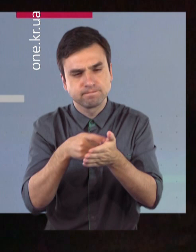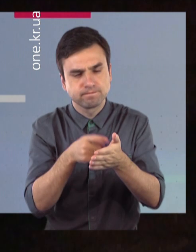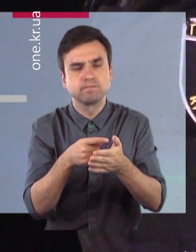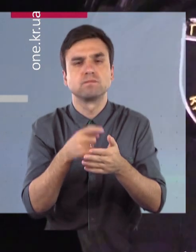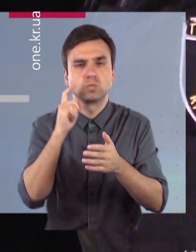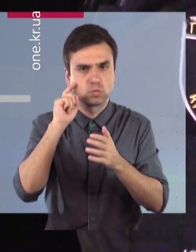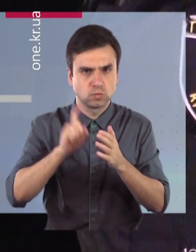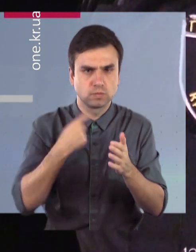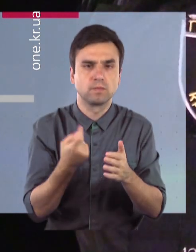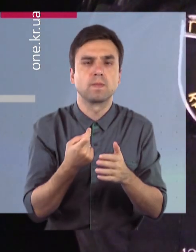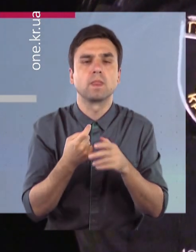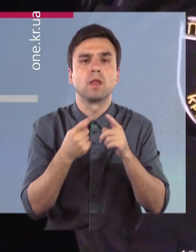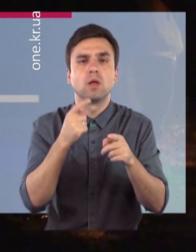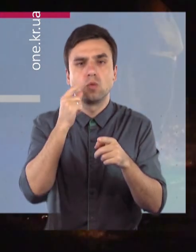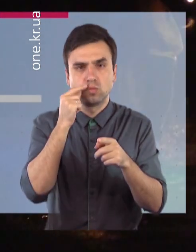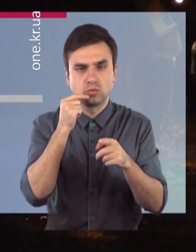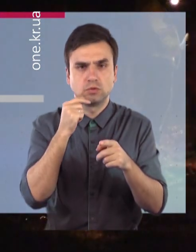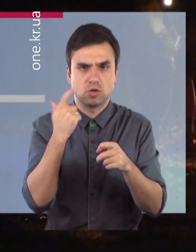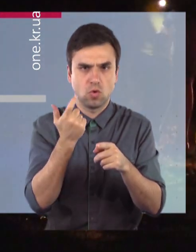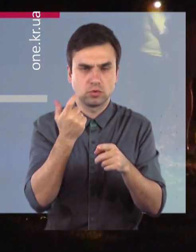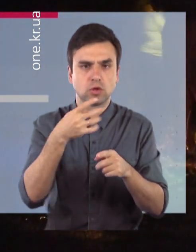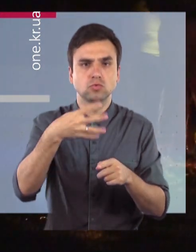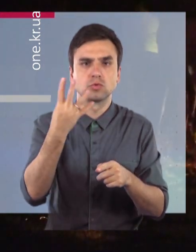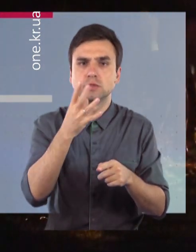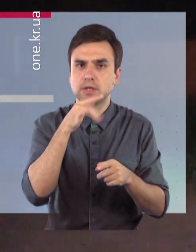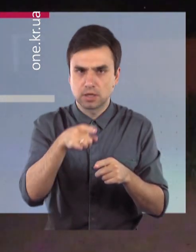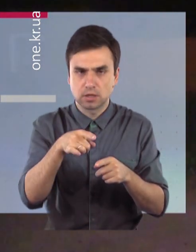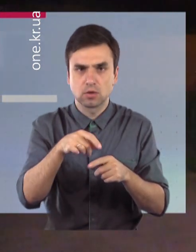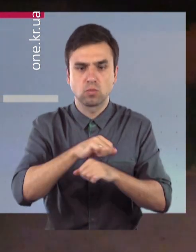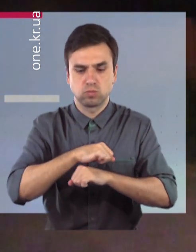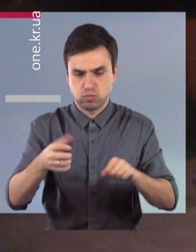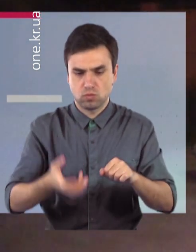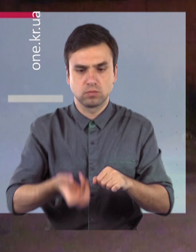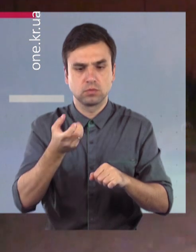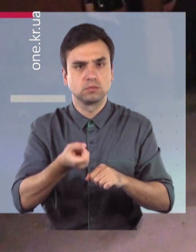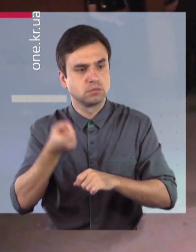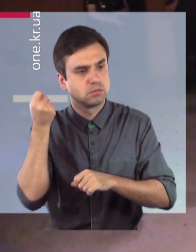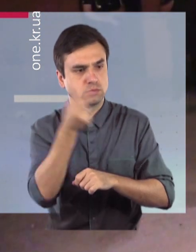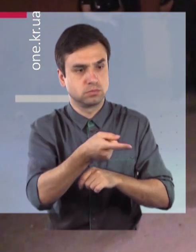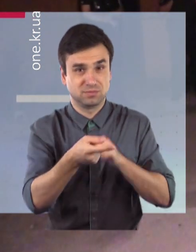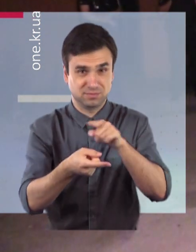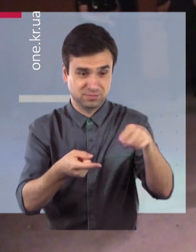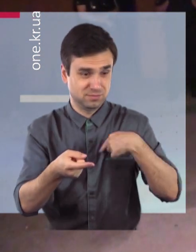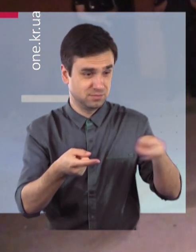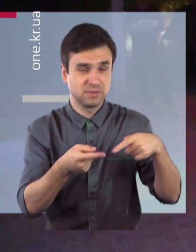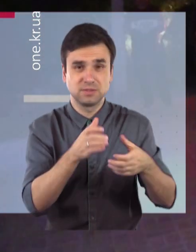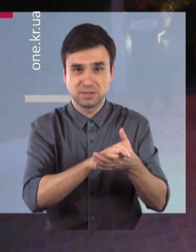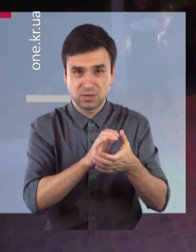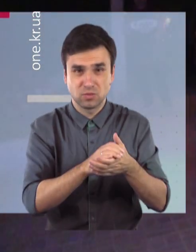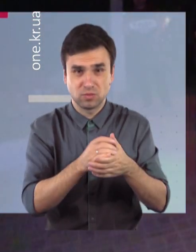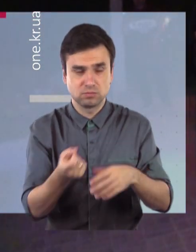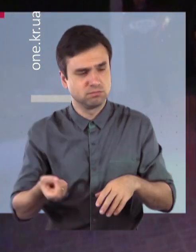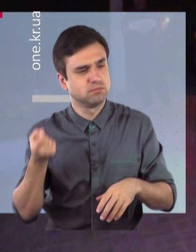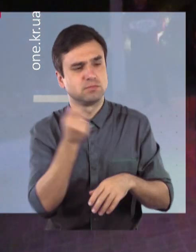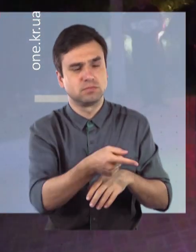Як вже з'ясували правоохоронці, під час конфлікту 44-річний господар будинку кинув гранату в бік знайомих. В